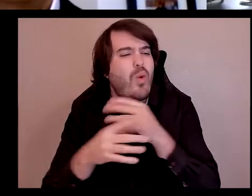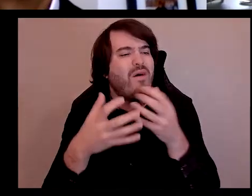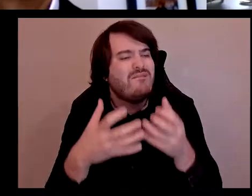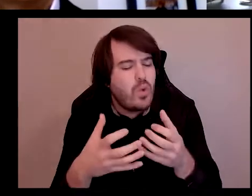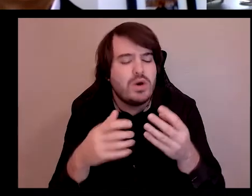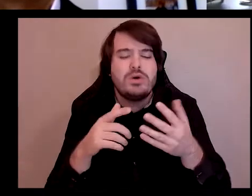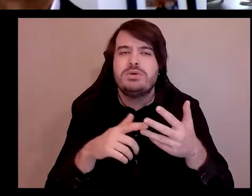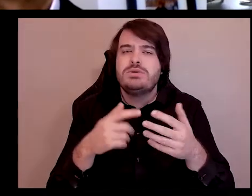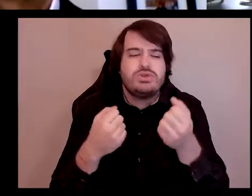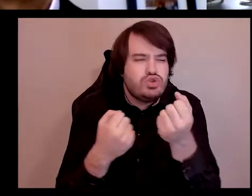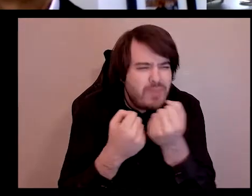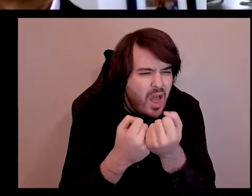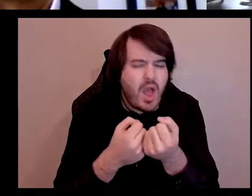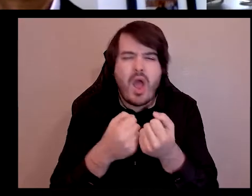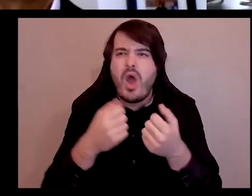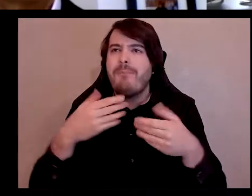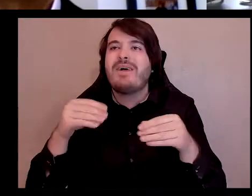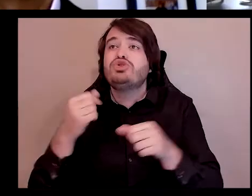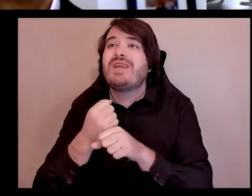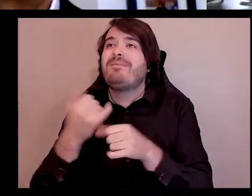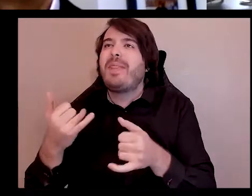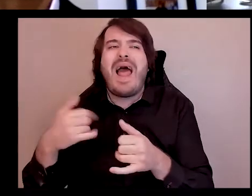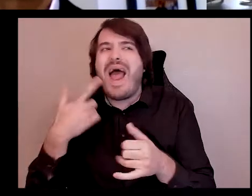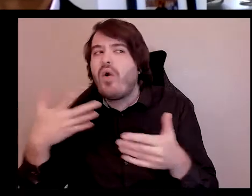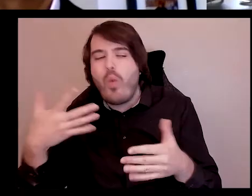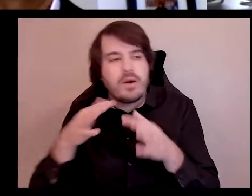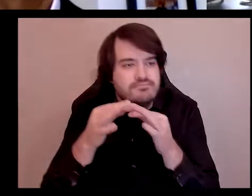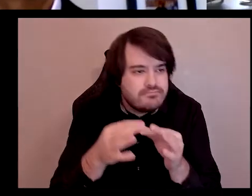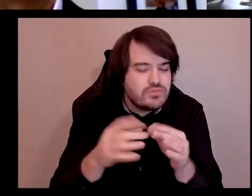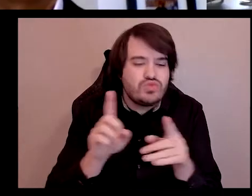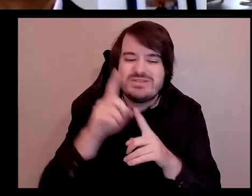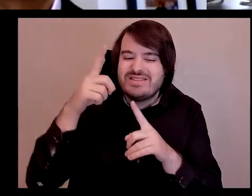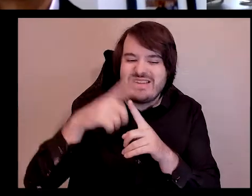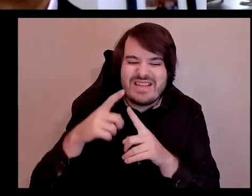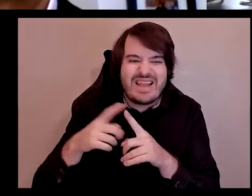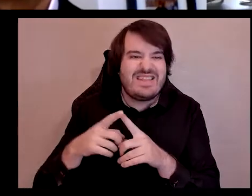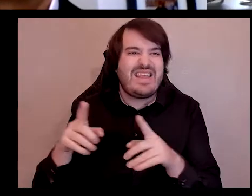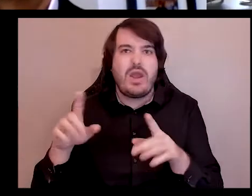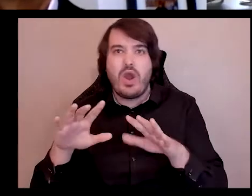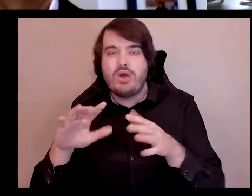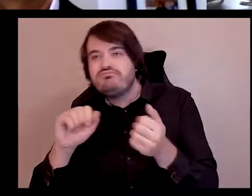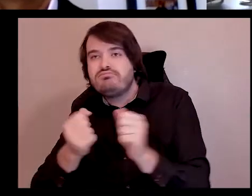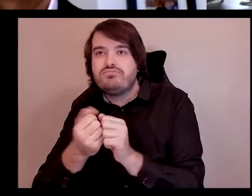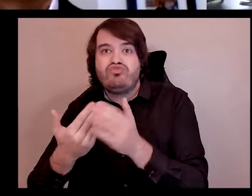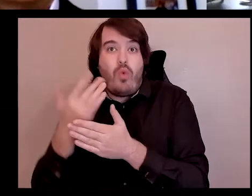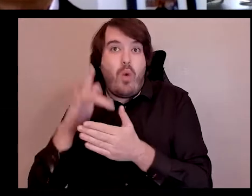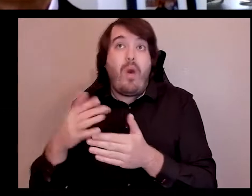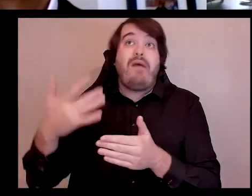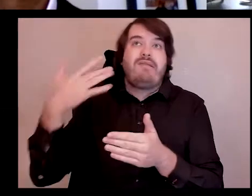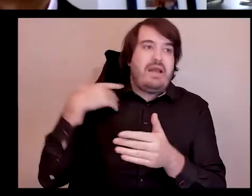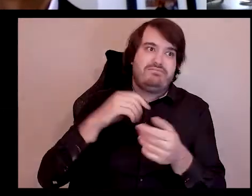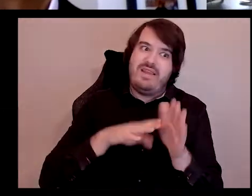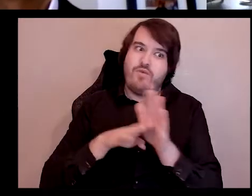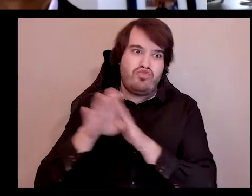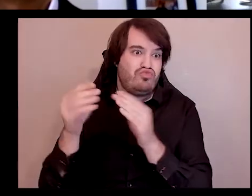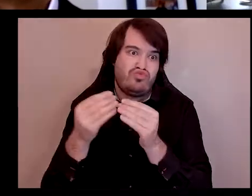d'emploi, support, connaissance du marché du travail aujourd'hui, technique de recherche d'emploi, parce qu'il n'y a plus rien qui se faisait comme hier.